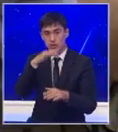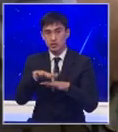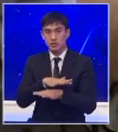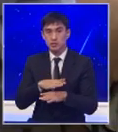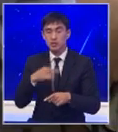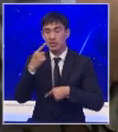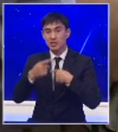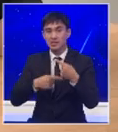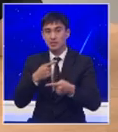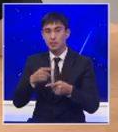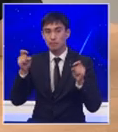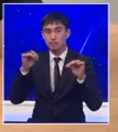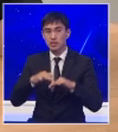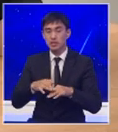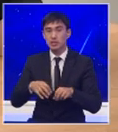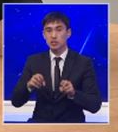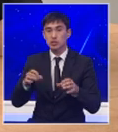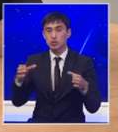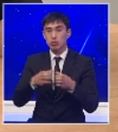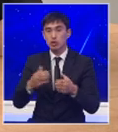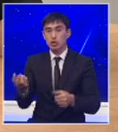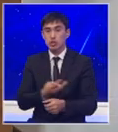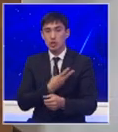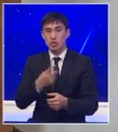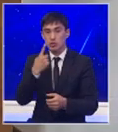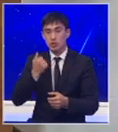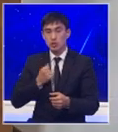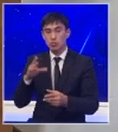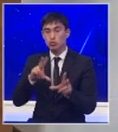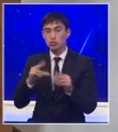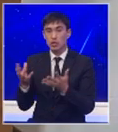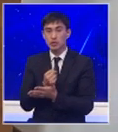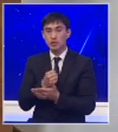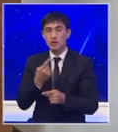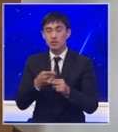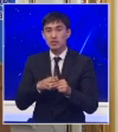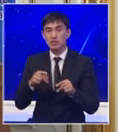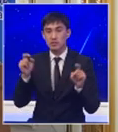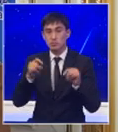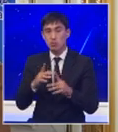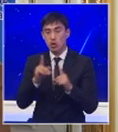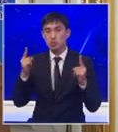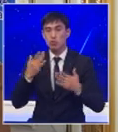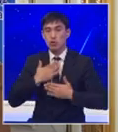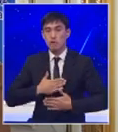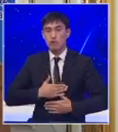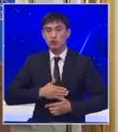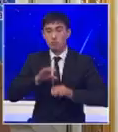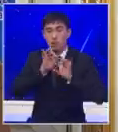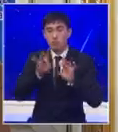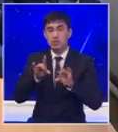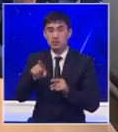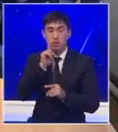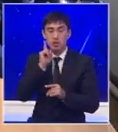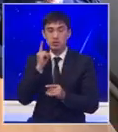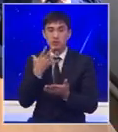стала традицией приезжать в пункт спора и желательно во францам удачи Вот и на этот раз они с большим удовольствием поделились